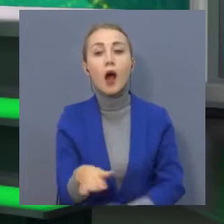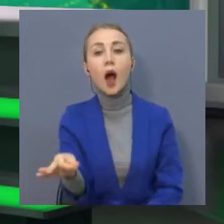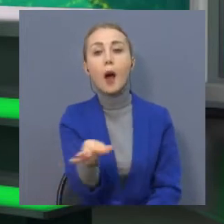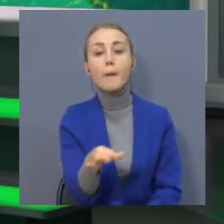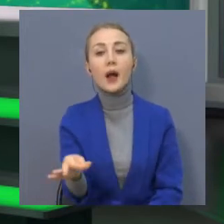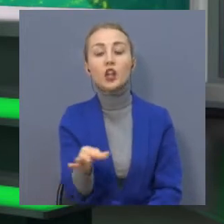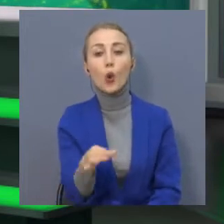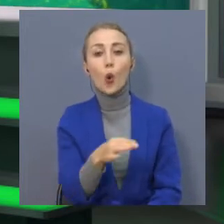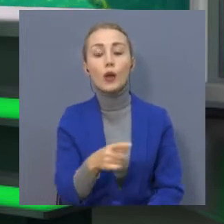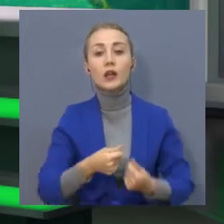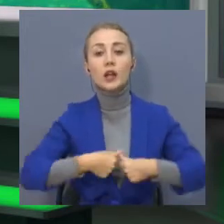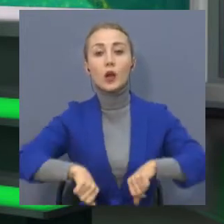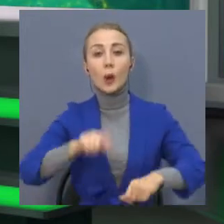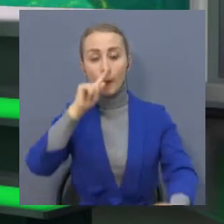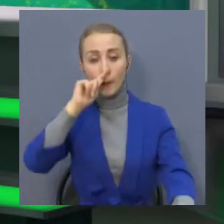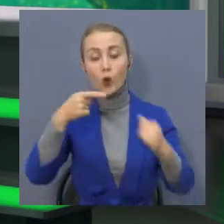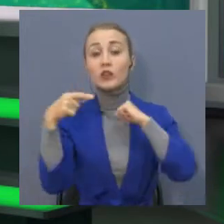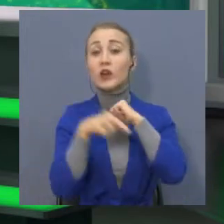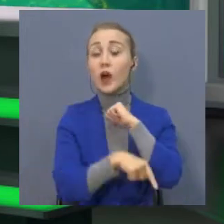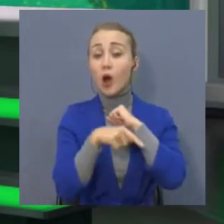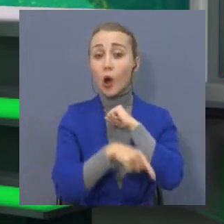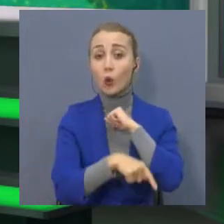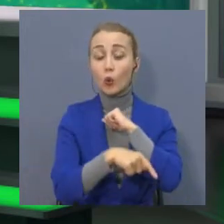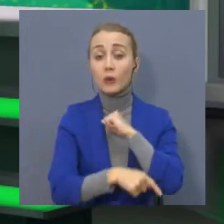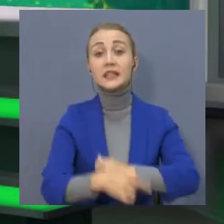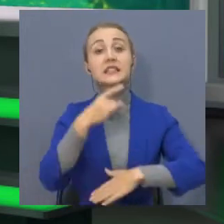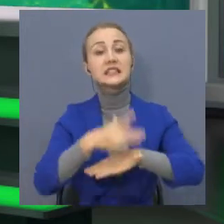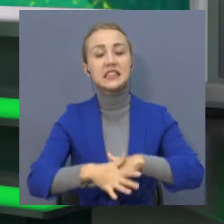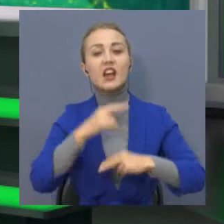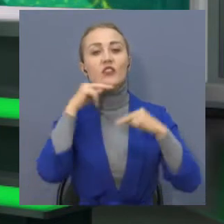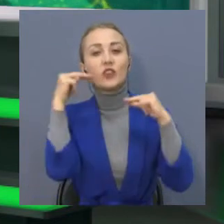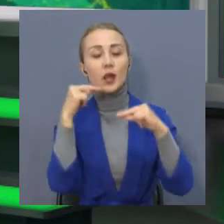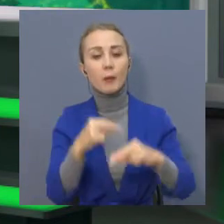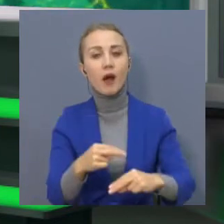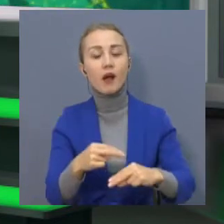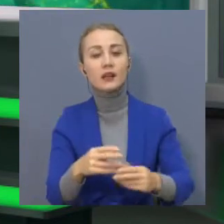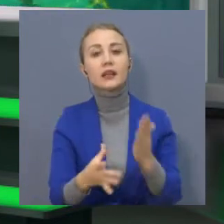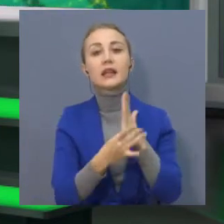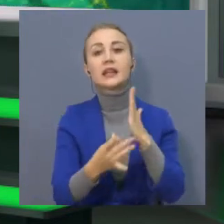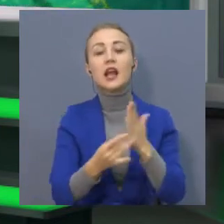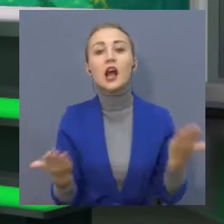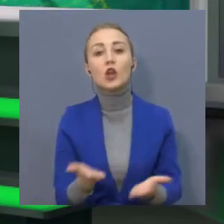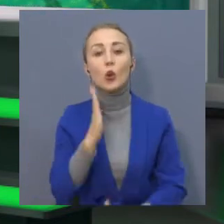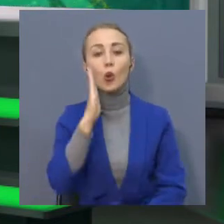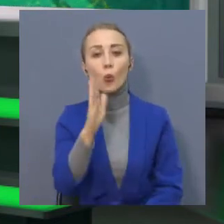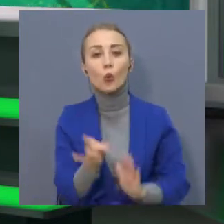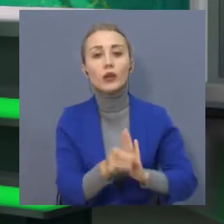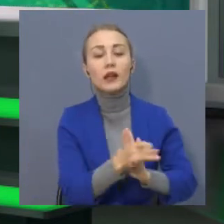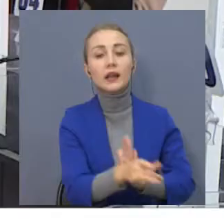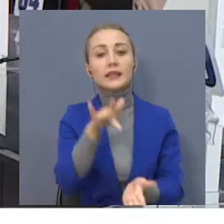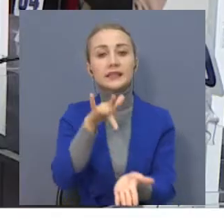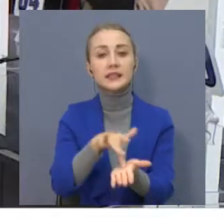іс-қимыл департаменті мамандары тікелей бақылаушы болады. Жыл өткен сайын тестілеу процесін қадағалау мүмкіндігі жалпыға қолжетімді бола түспек.